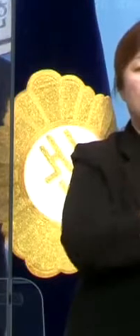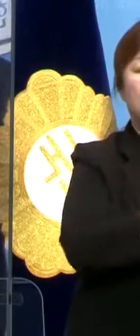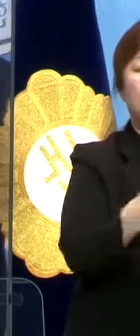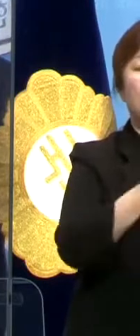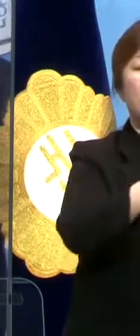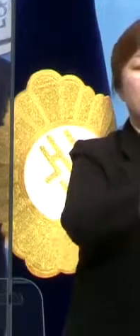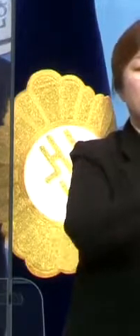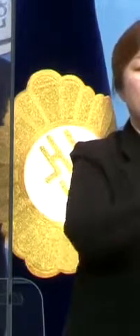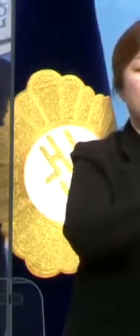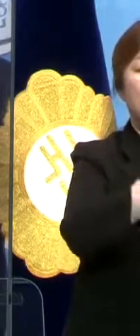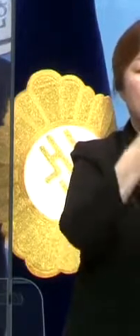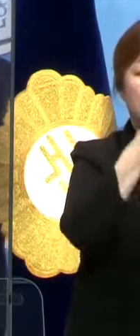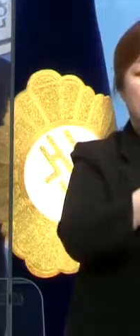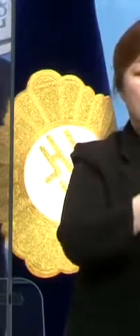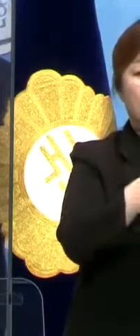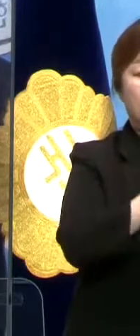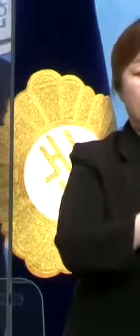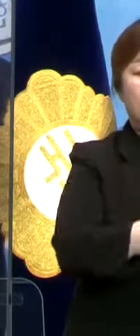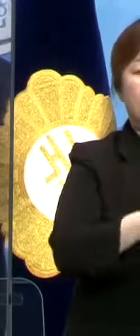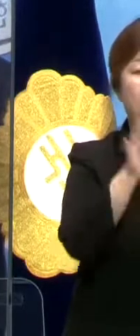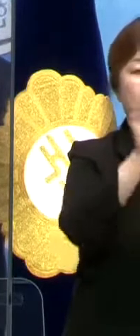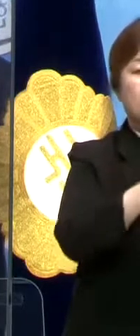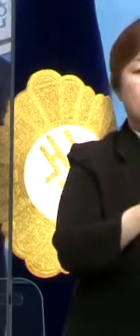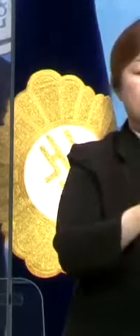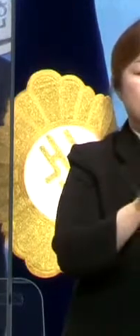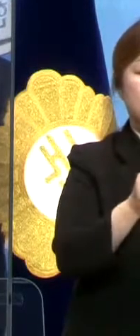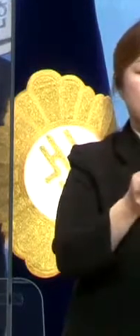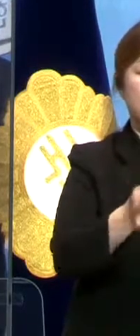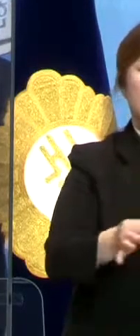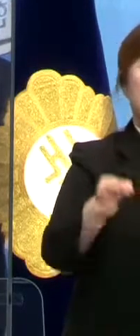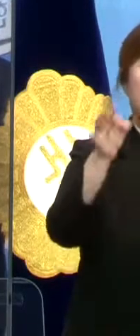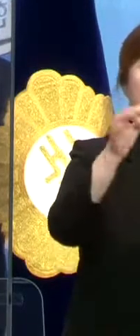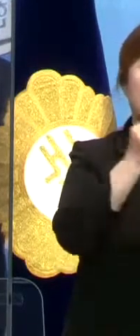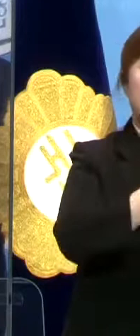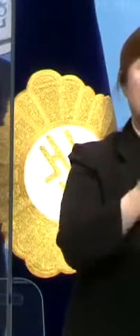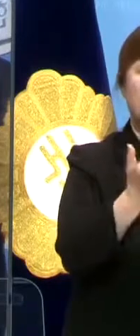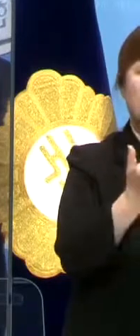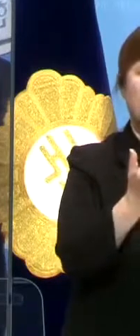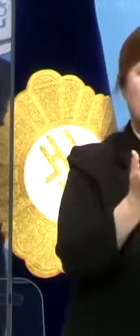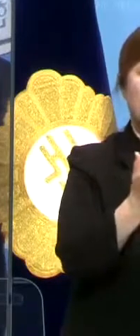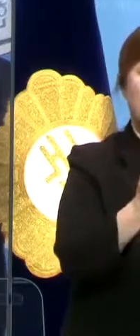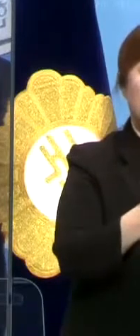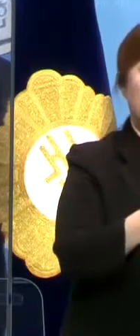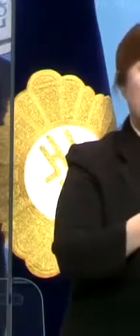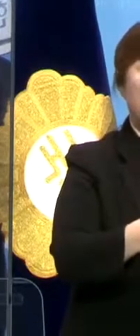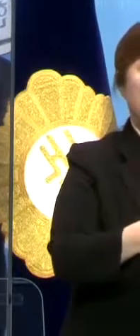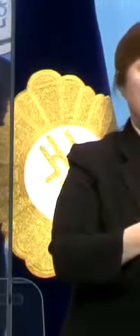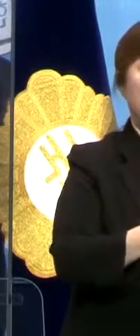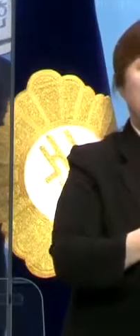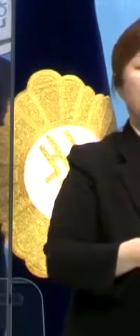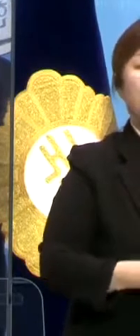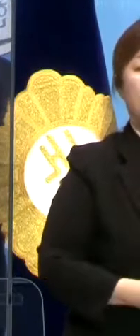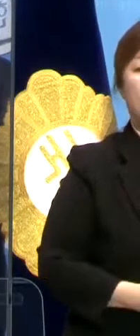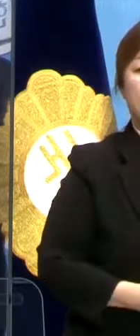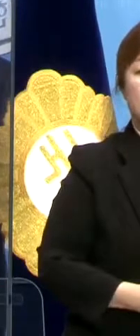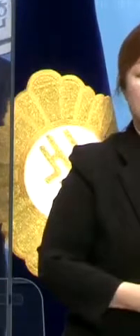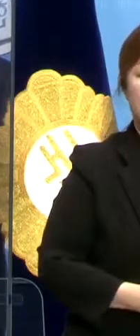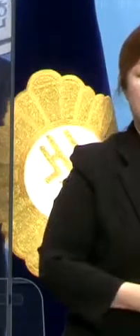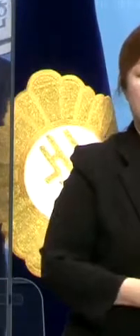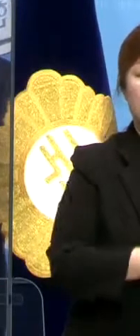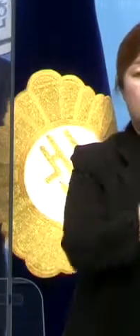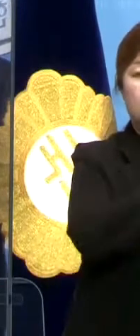노동시간 산정할 때 30% 할증 하게 되어 있습니다 뭐 국방 쪽 의 의 주장을